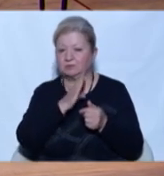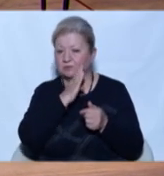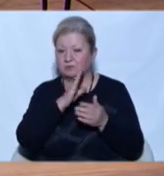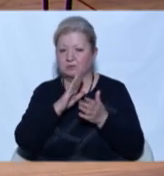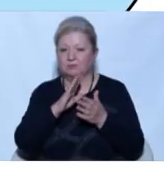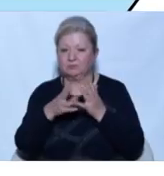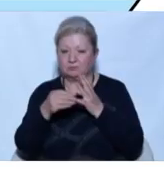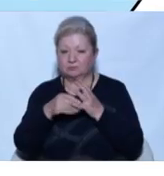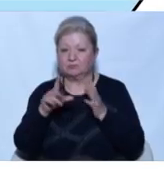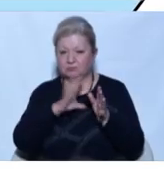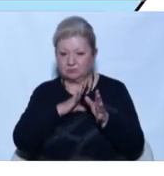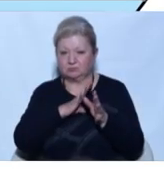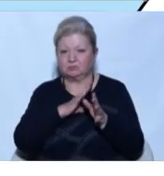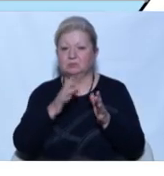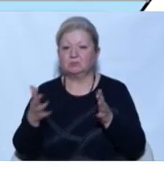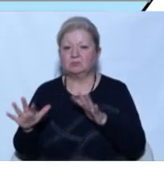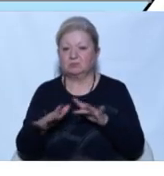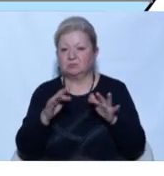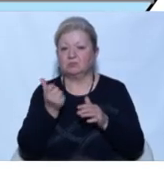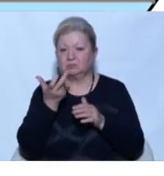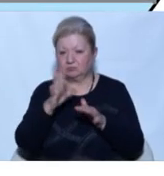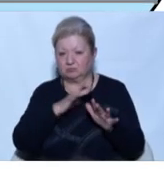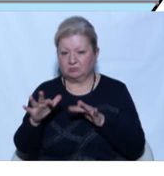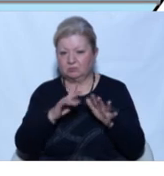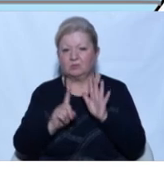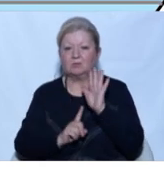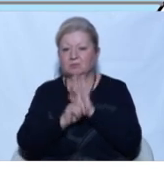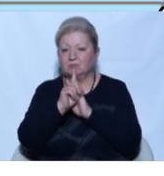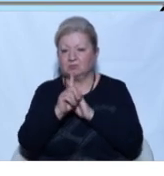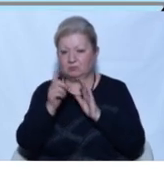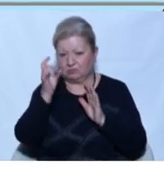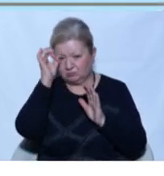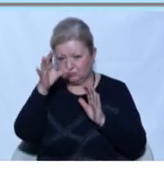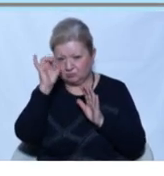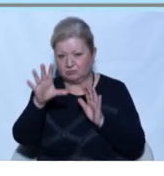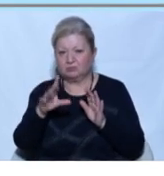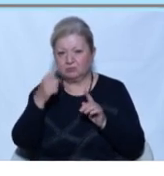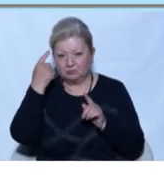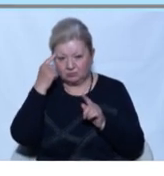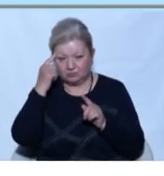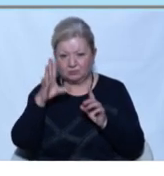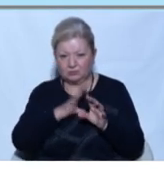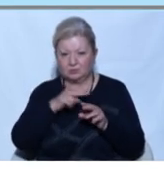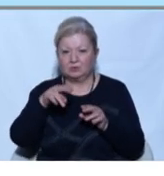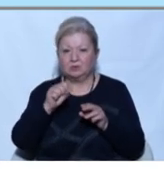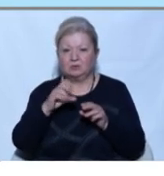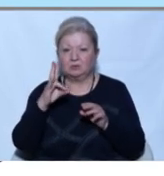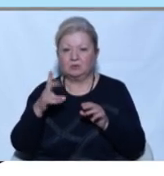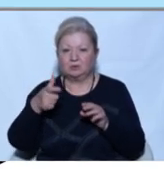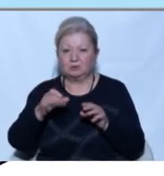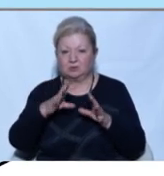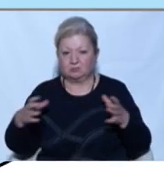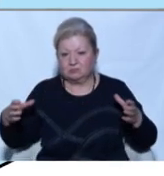განიცადა რამდენიმე სახის მოძრაობა. Პირველად ჩვენთვის ცნობილი პანგია, რომელიც ერთად იყო ყველა კონტინენტით